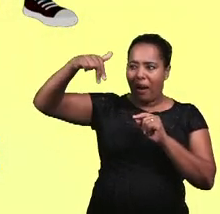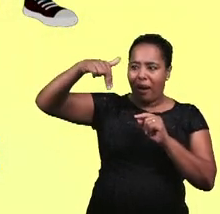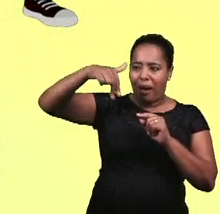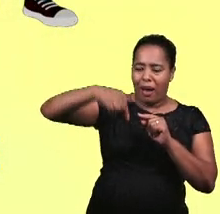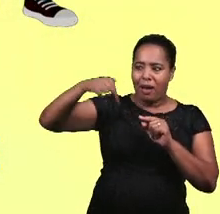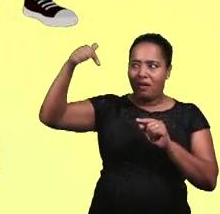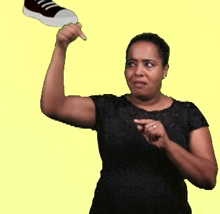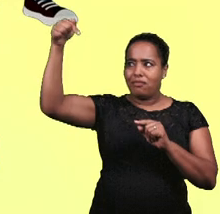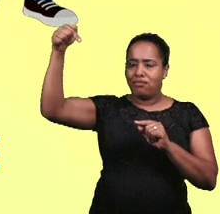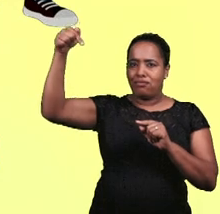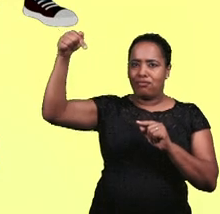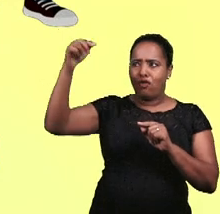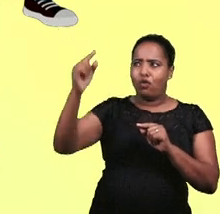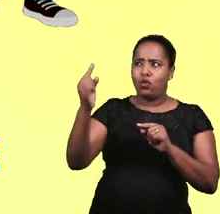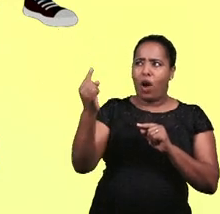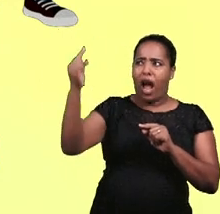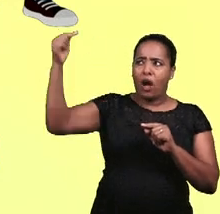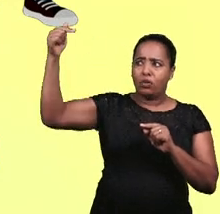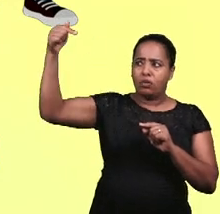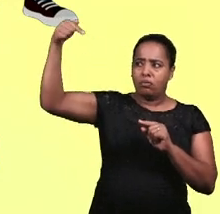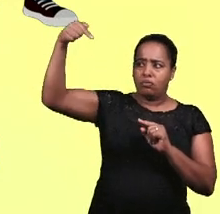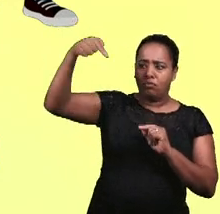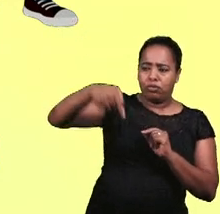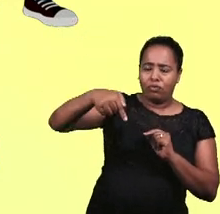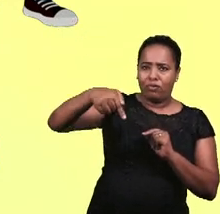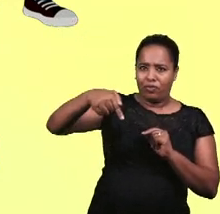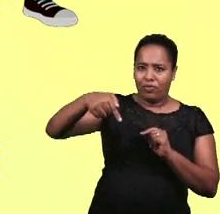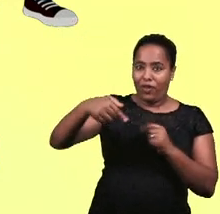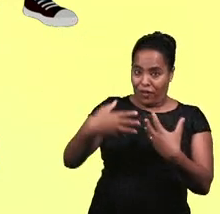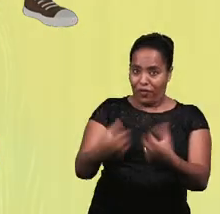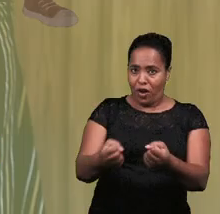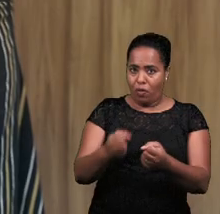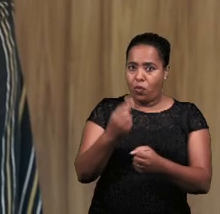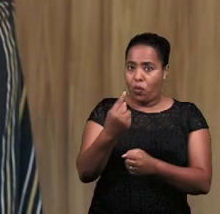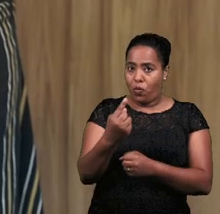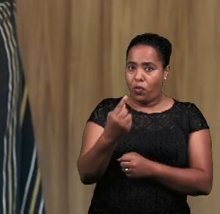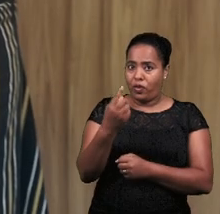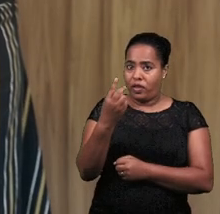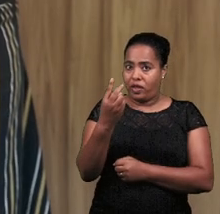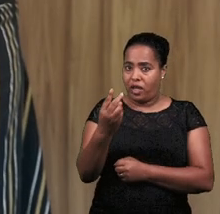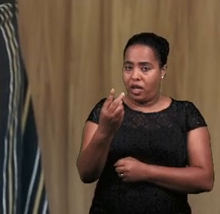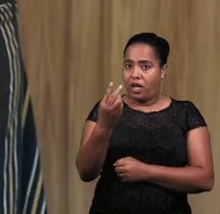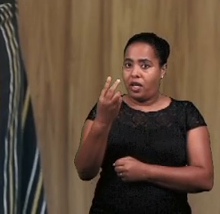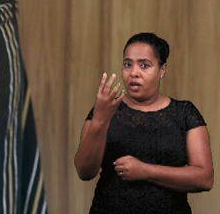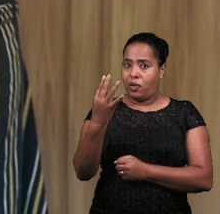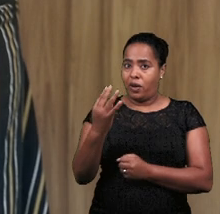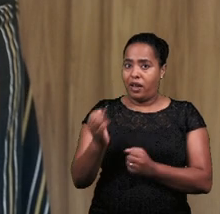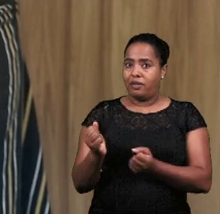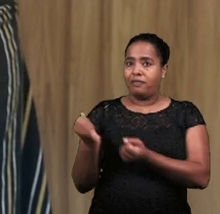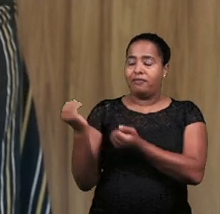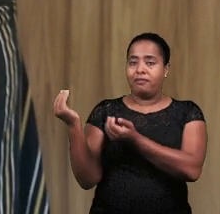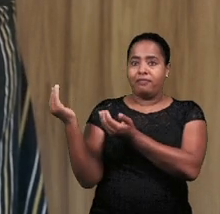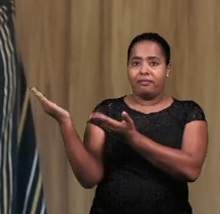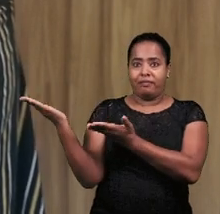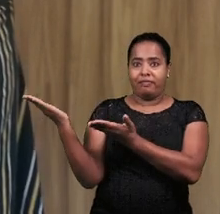Nous allons donc des aigus vers les graves. Nous allons compter 1, 2, 3, 4.